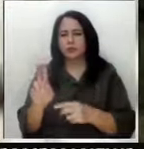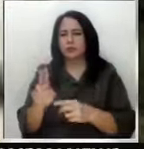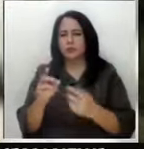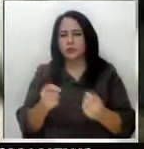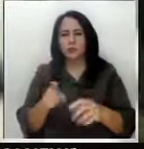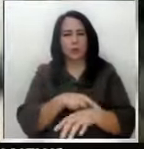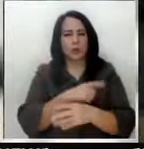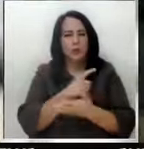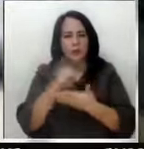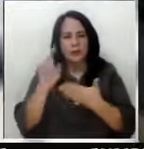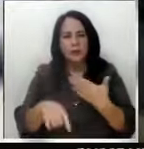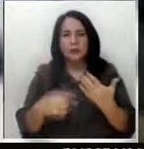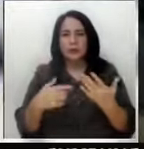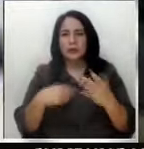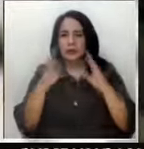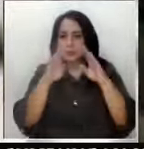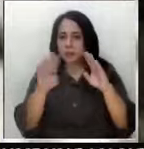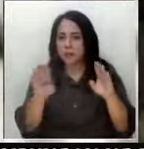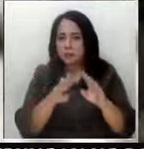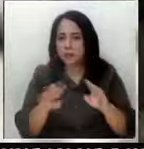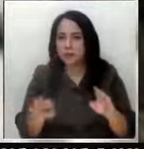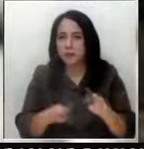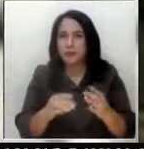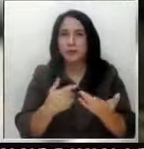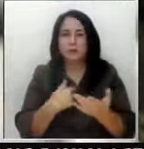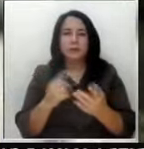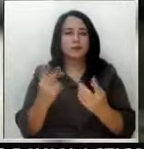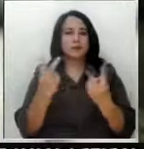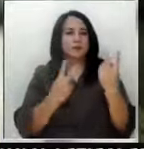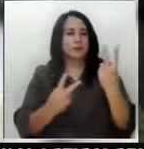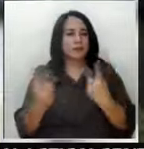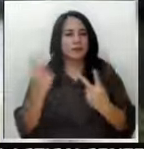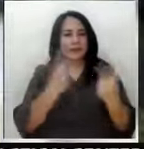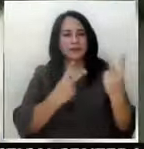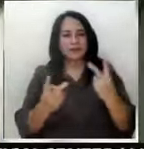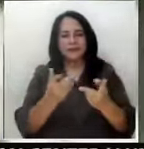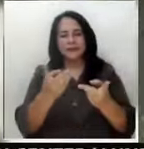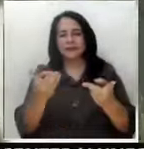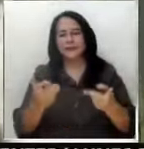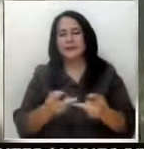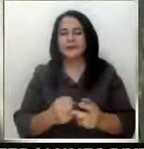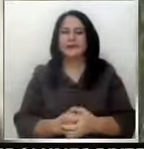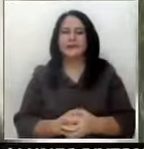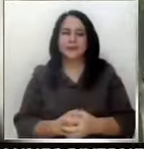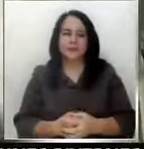sa Kapaskuhan. At nauna na kami na bisitahin ang ilan sa mga yan.